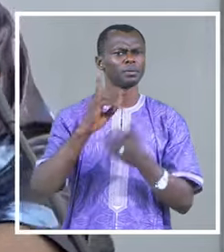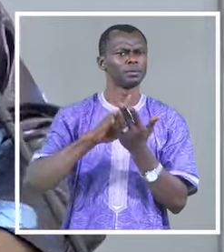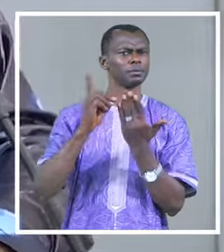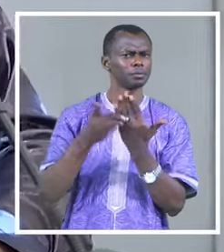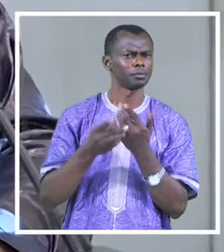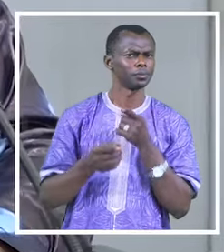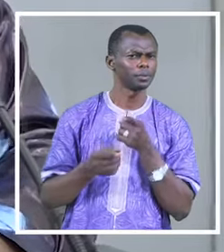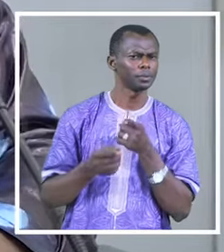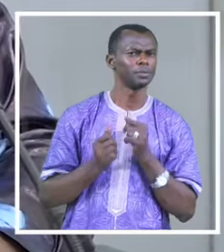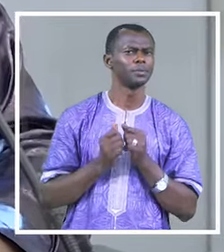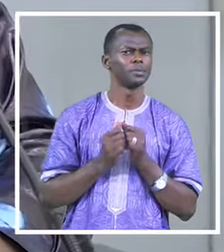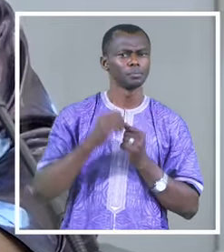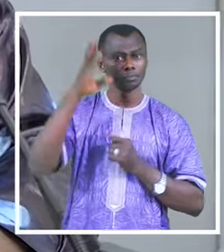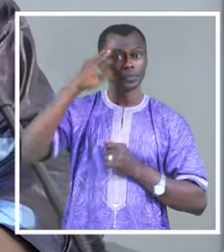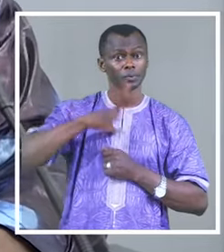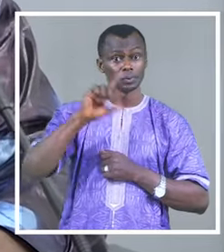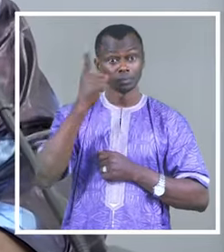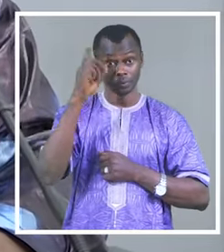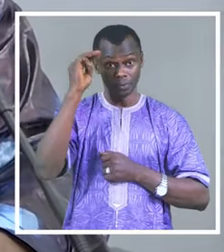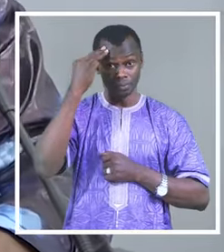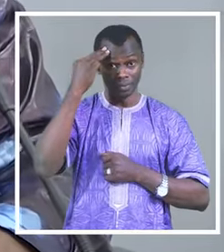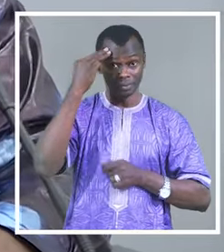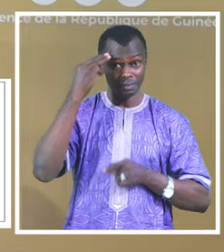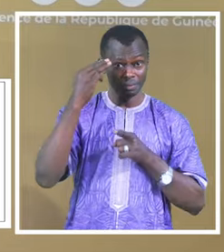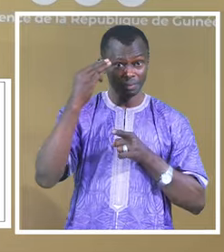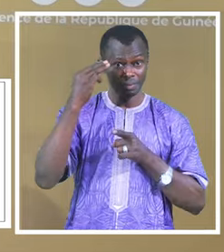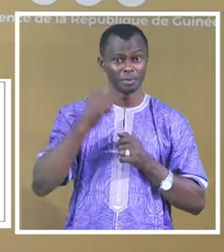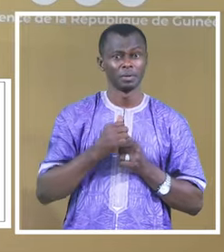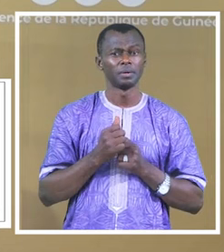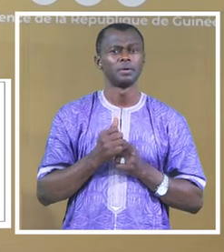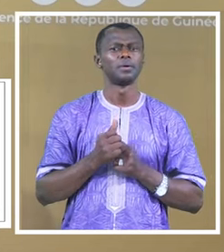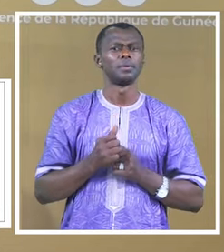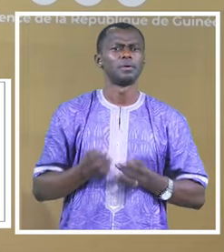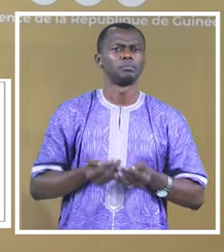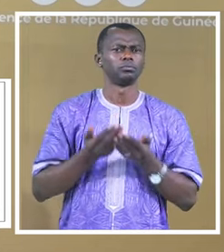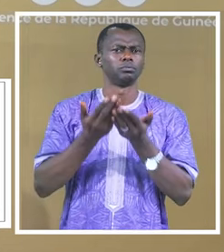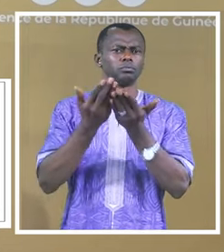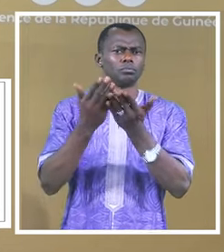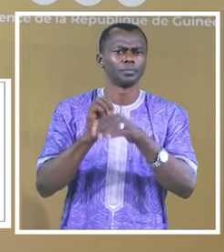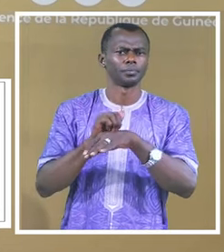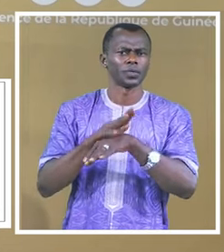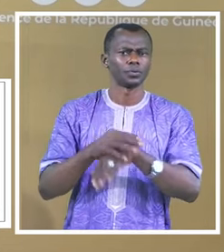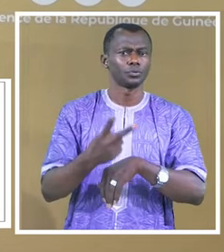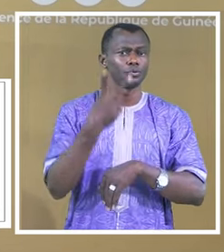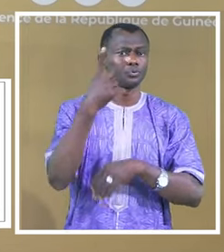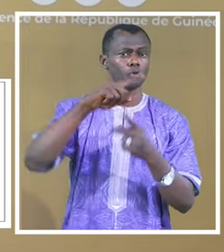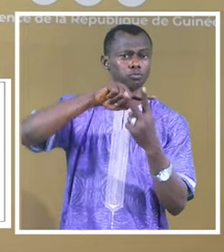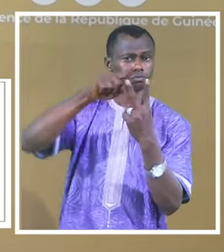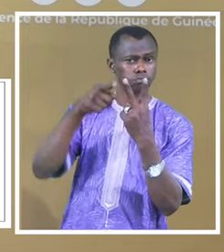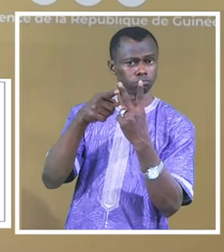Goumou, a porté son message sur deux points, à savoir l'élaboration du rapport annuel du